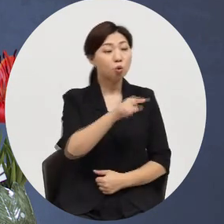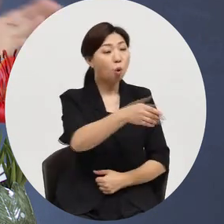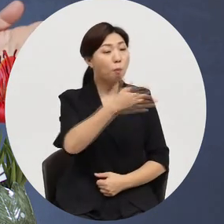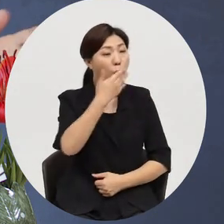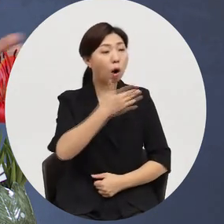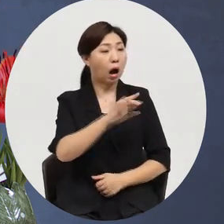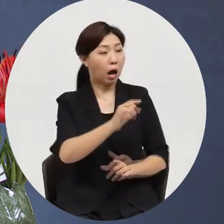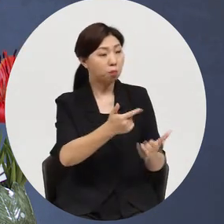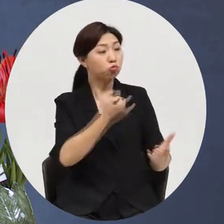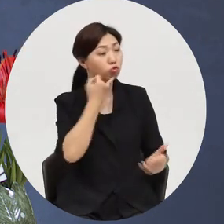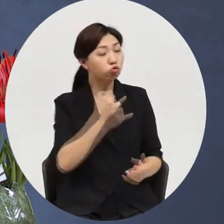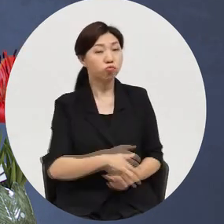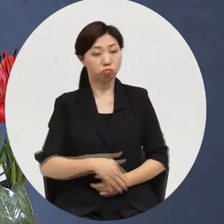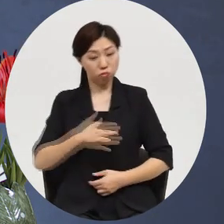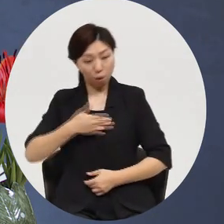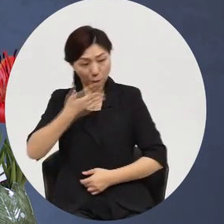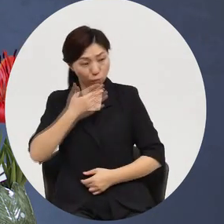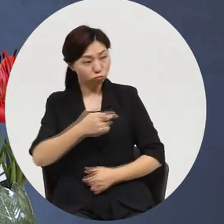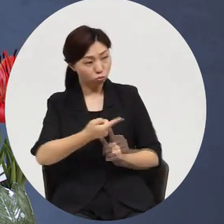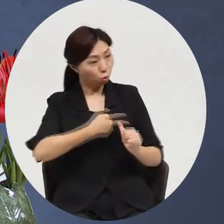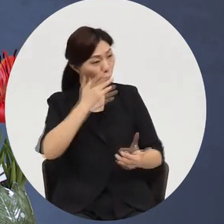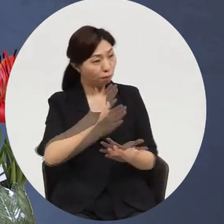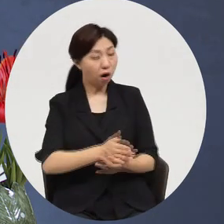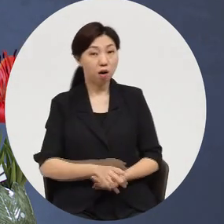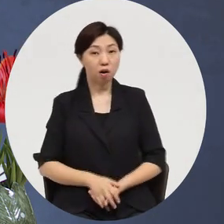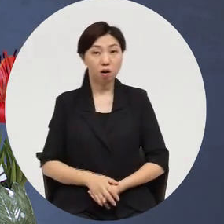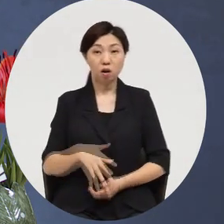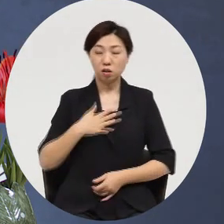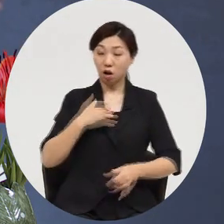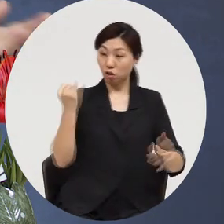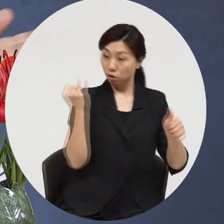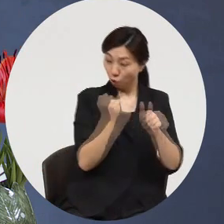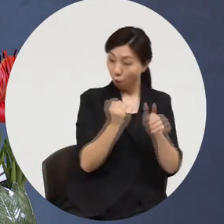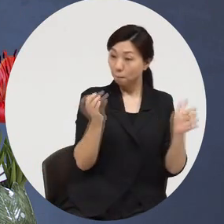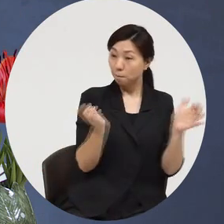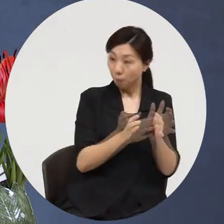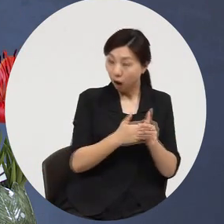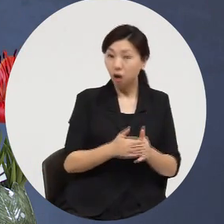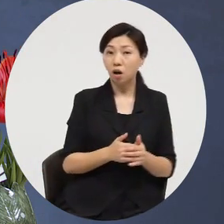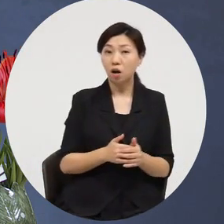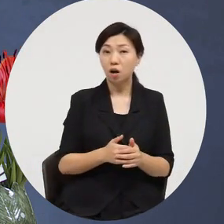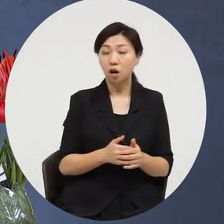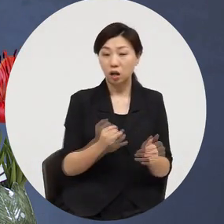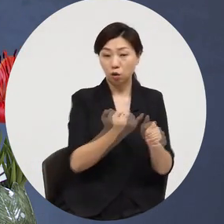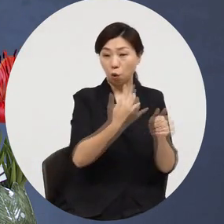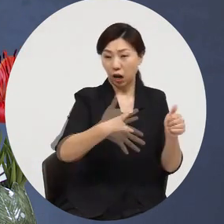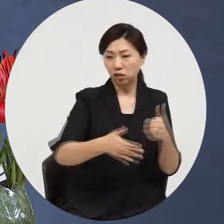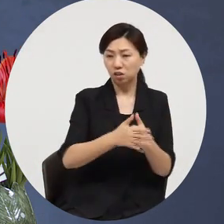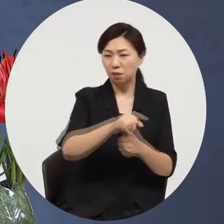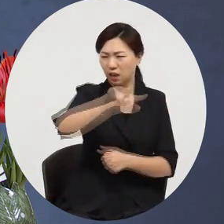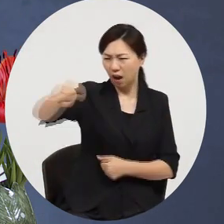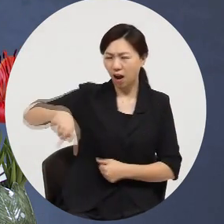그, 니는 안 먹으면 되지. 왜 우리 보고 뭐라 그러냐. 이럴 거 아니야? 내 결혼 안 했다고 다 결혼하지 마라. 그러면 자기는 어떻게